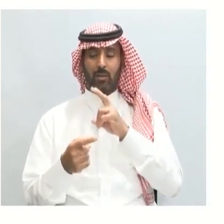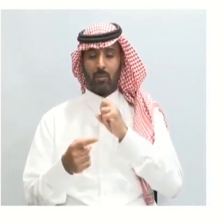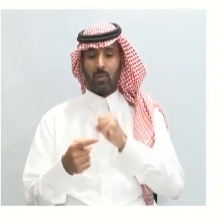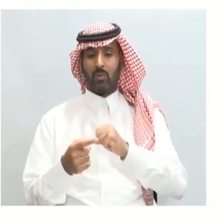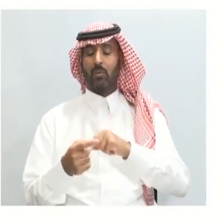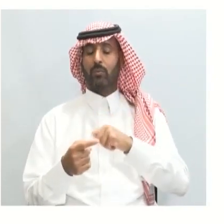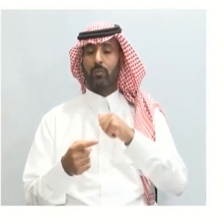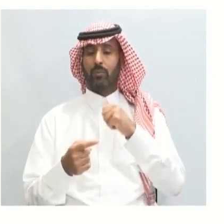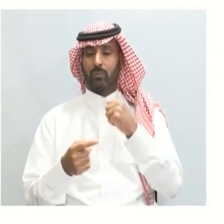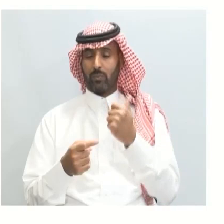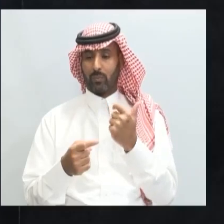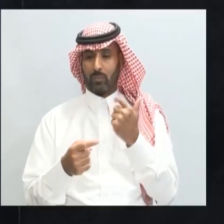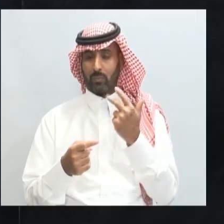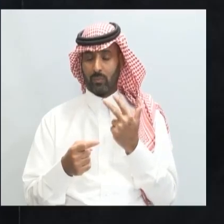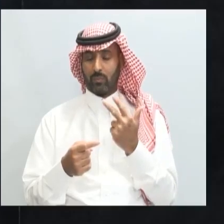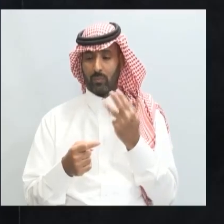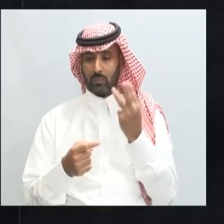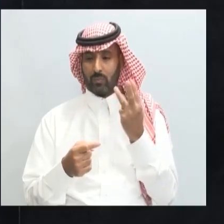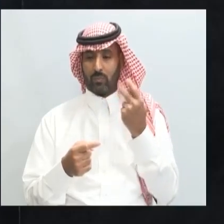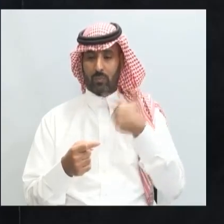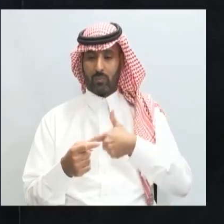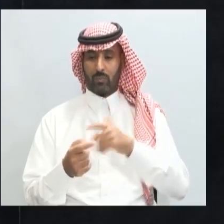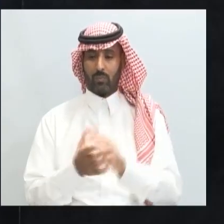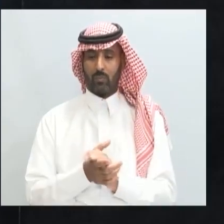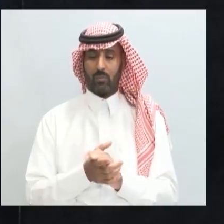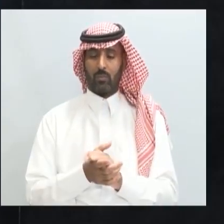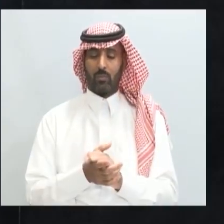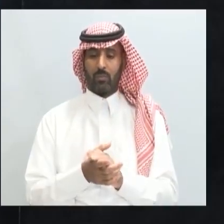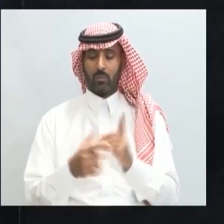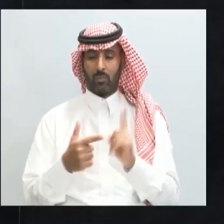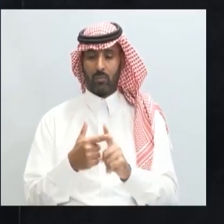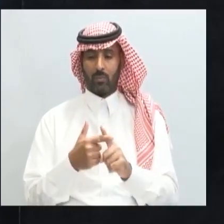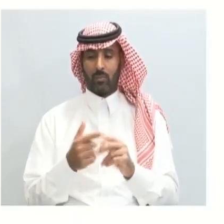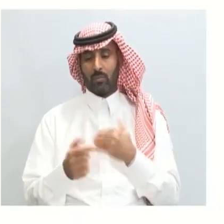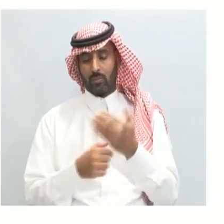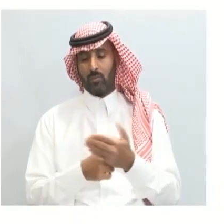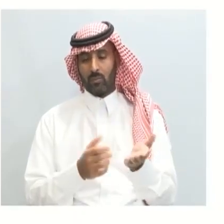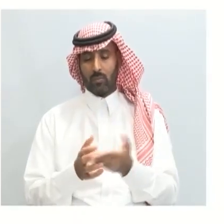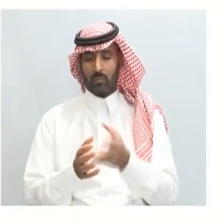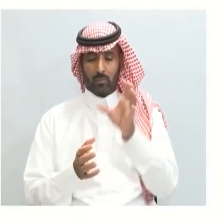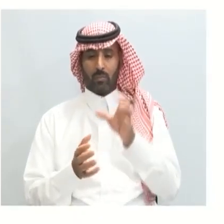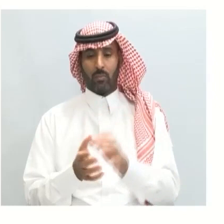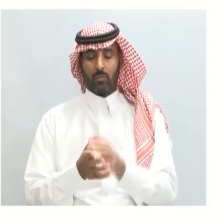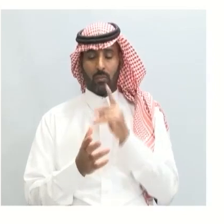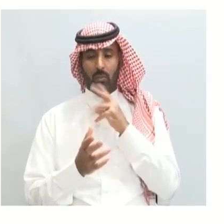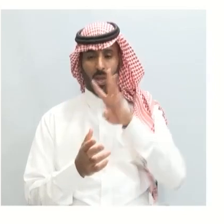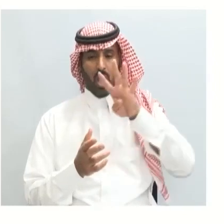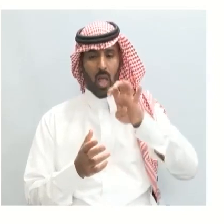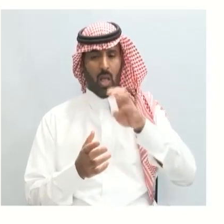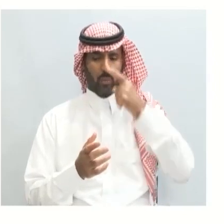كي او درجه الحراره بالكلفن سنجمع عليها 273 اذا نعوض هذه درجه الحراره